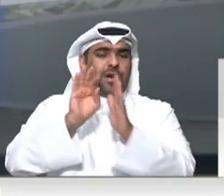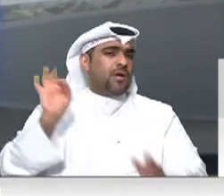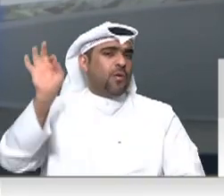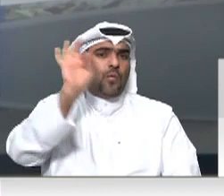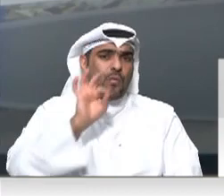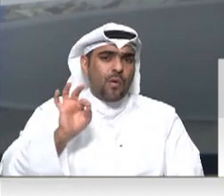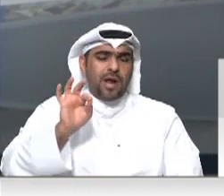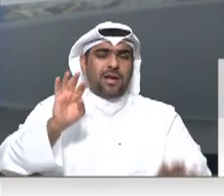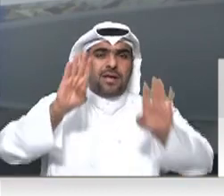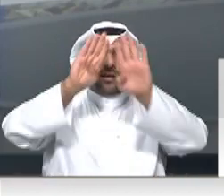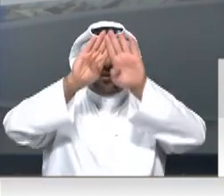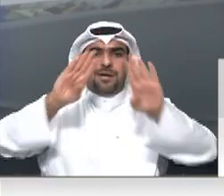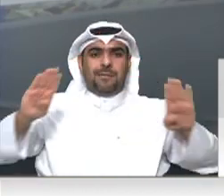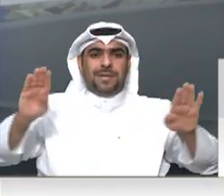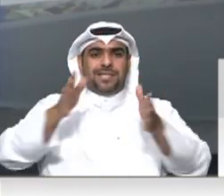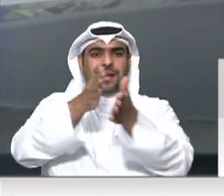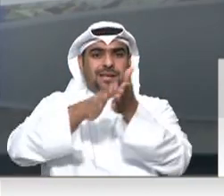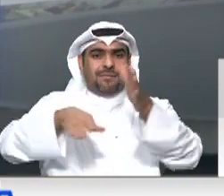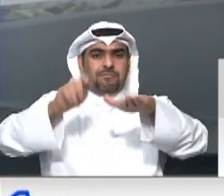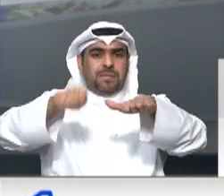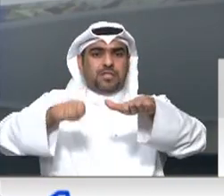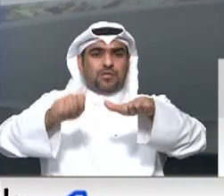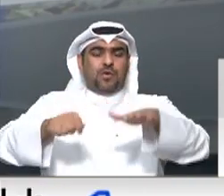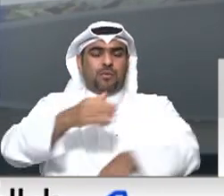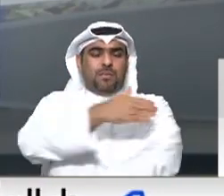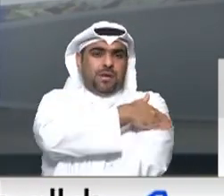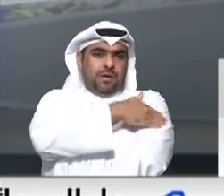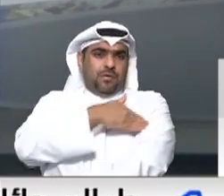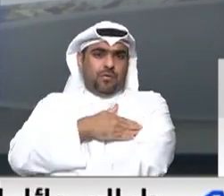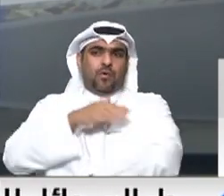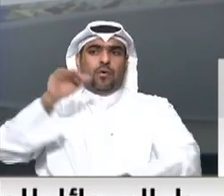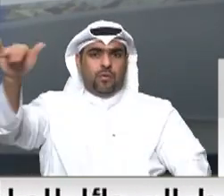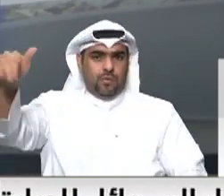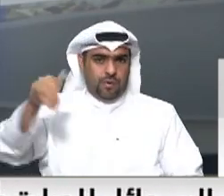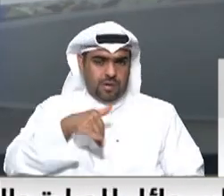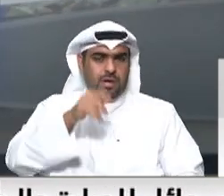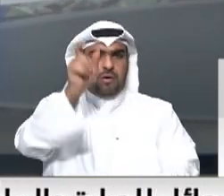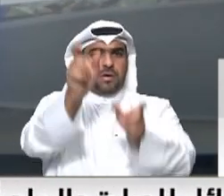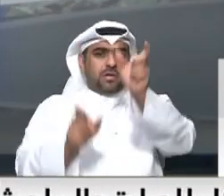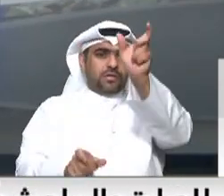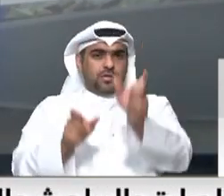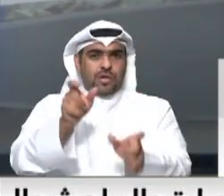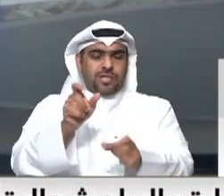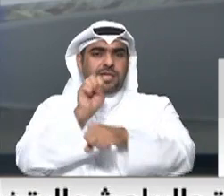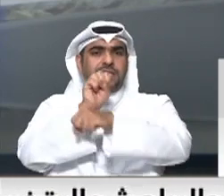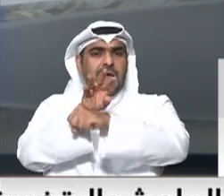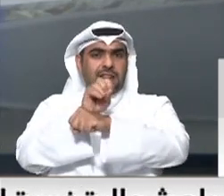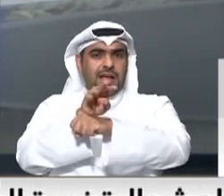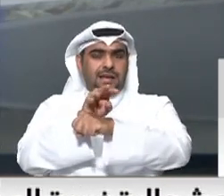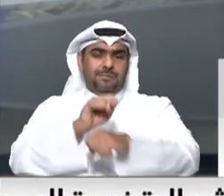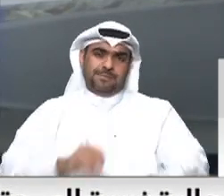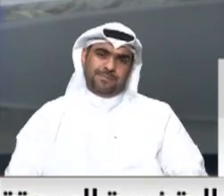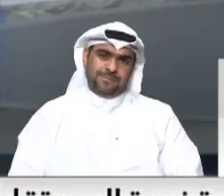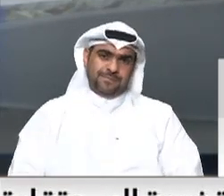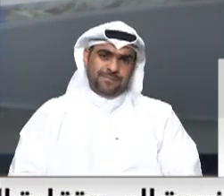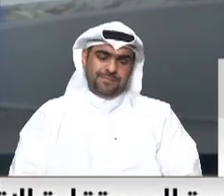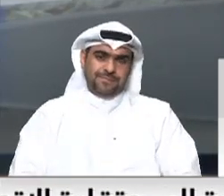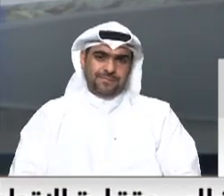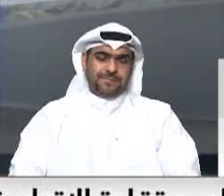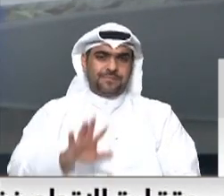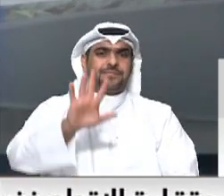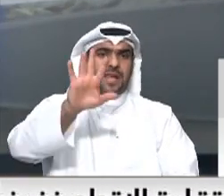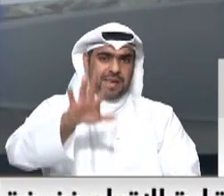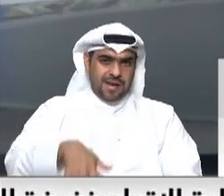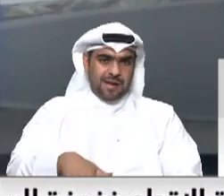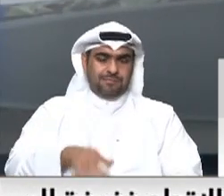الامه بحضور عدد من نواب مجلس الامه ونخبه من المهتمين بالشان التعليمي والتربوي واكدى